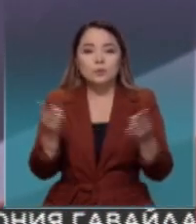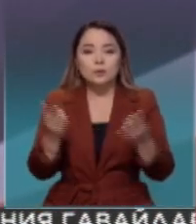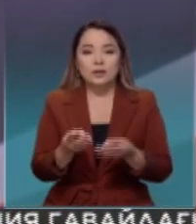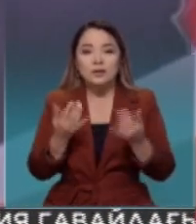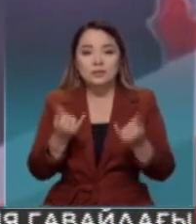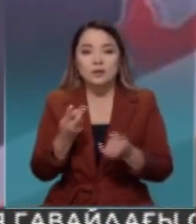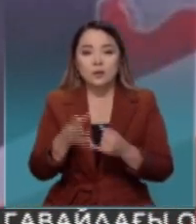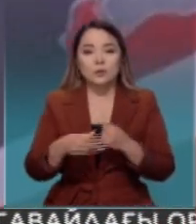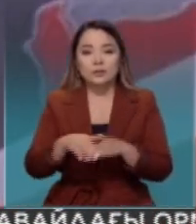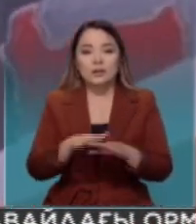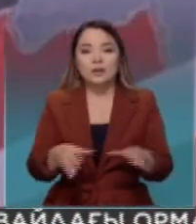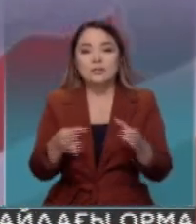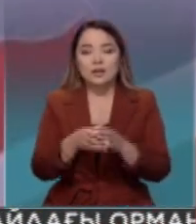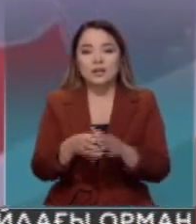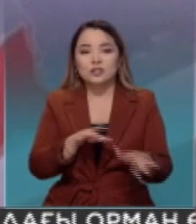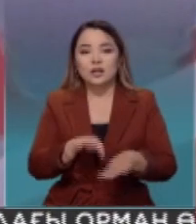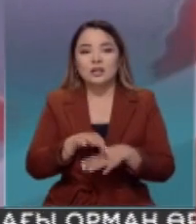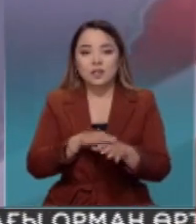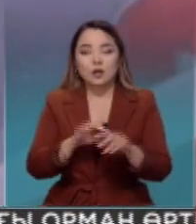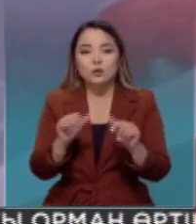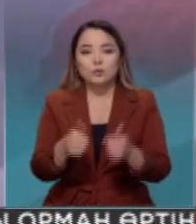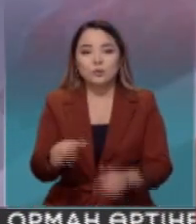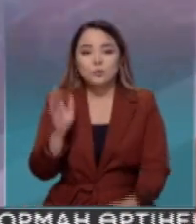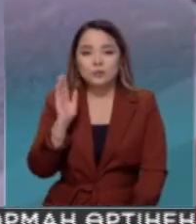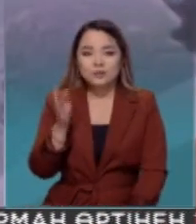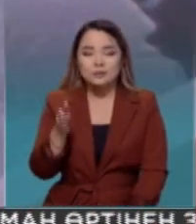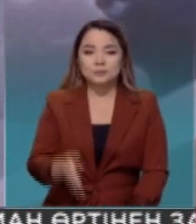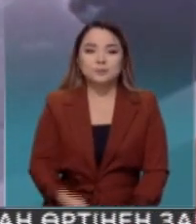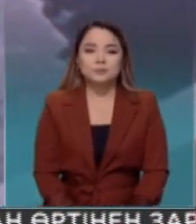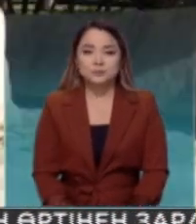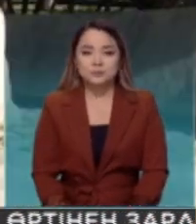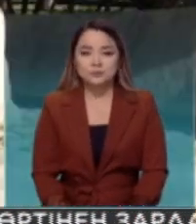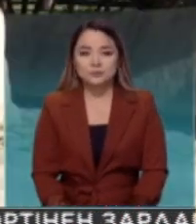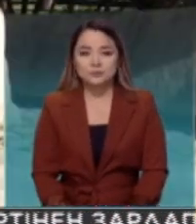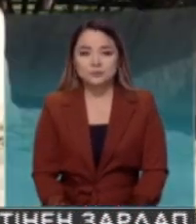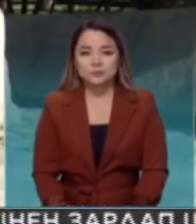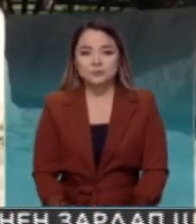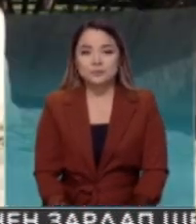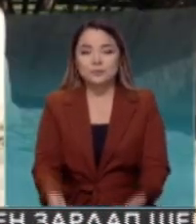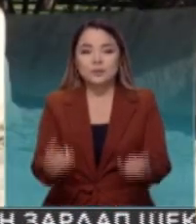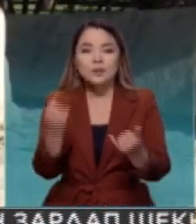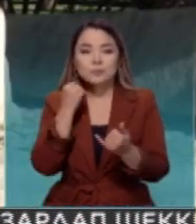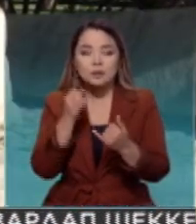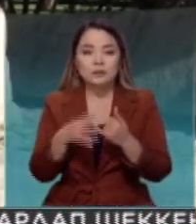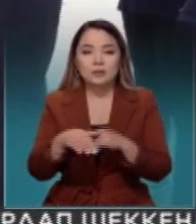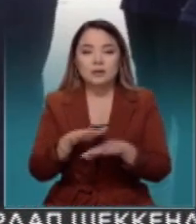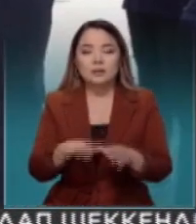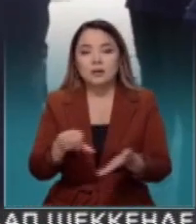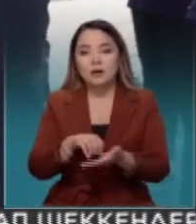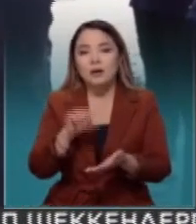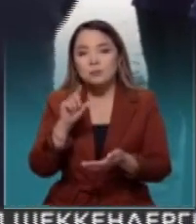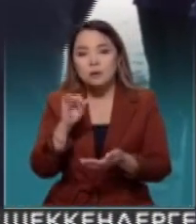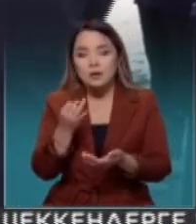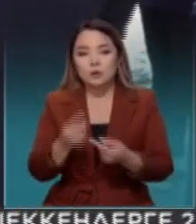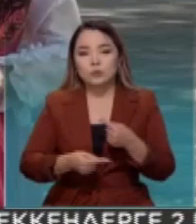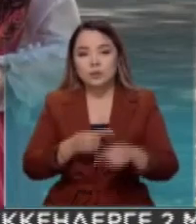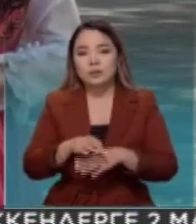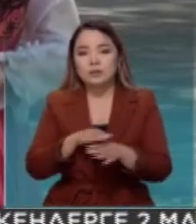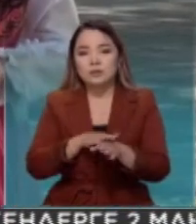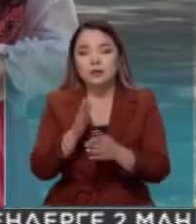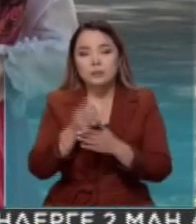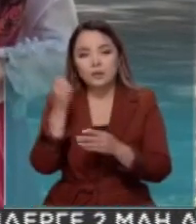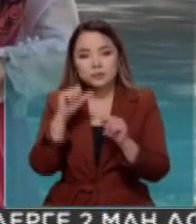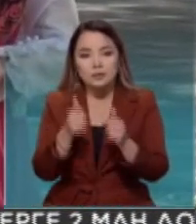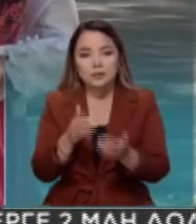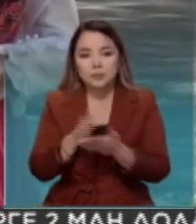Бірнеше өңірде ұлы ақынға арнап шаралар да ұйымдастырылмақ. Мәскеудің қақ ортасында Абай Құнанбайұлына арналған ескерткіш бар.